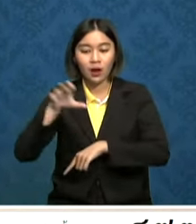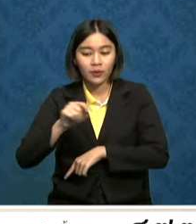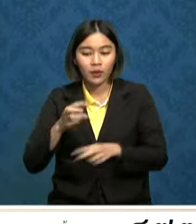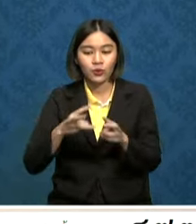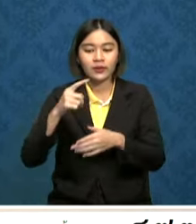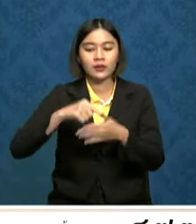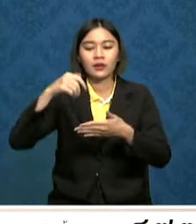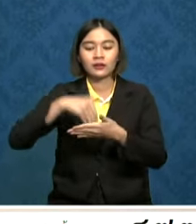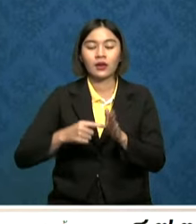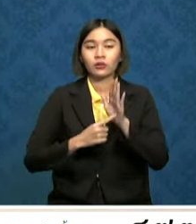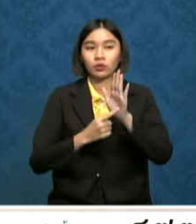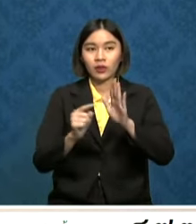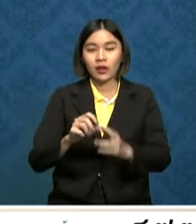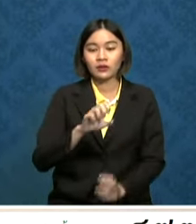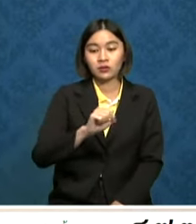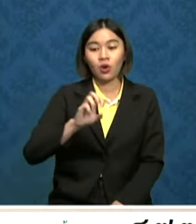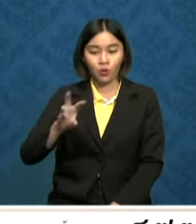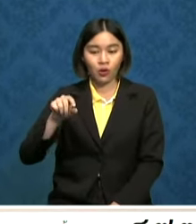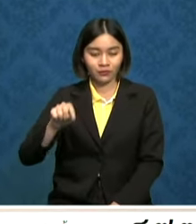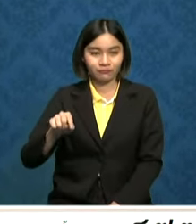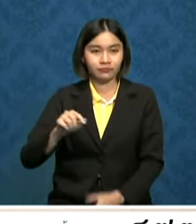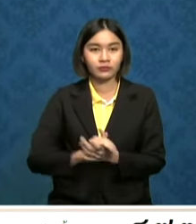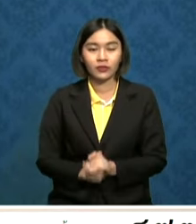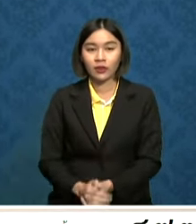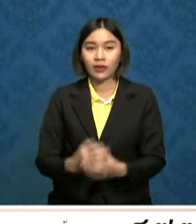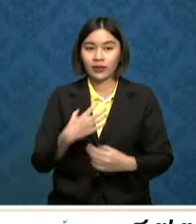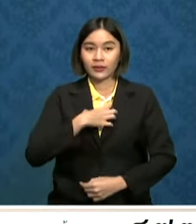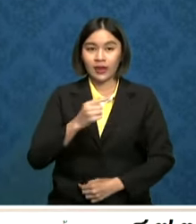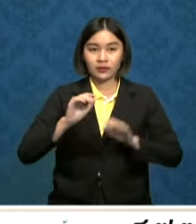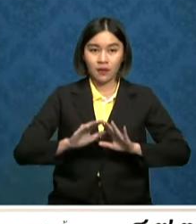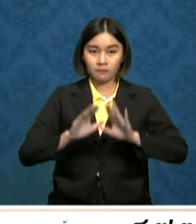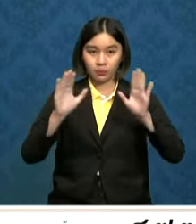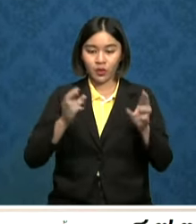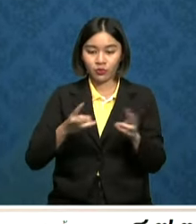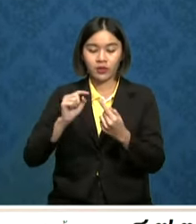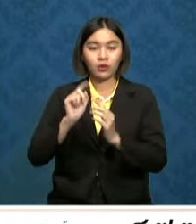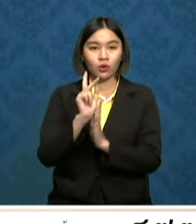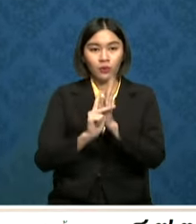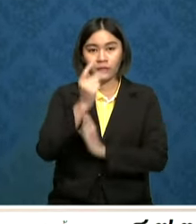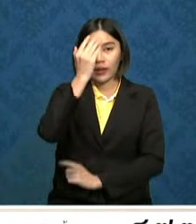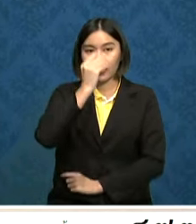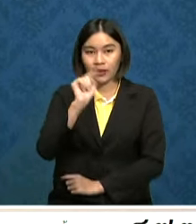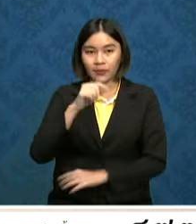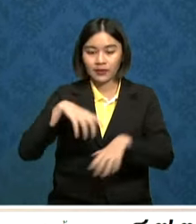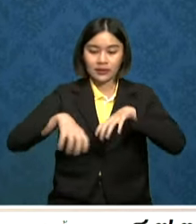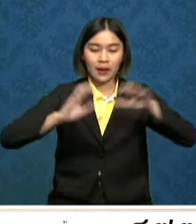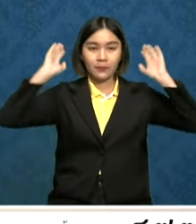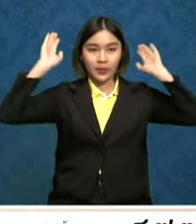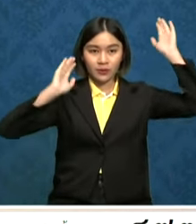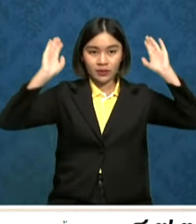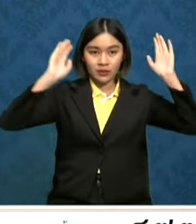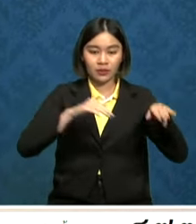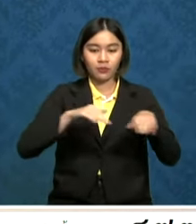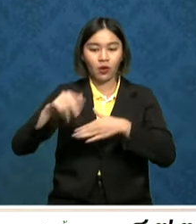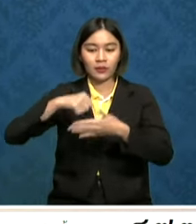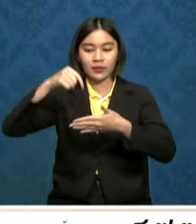างเช่นวุฒิสภาเป็นต้นนะครับเราก็อยากจะเปิดช่องตรงนี้ไว้ในทางกฎหมายที่จะทำให้เราสามารถจัดประชามติพร้อมกับการเลือกตั้ง